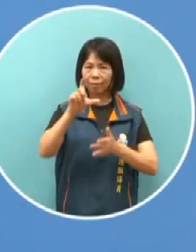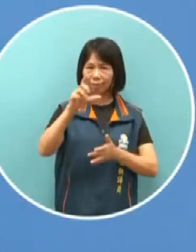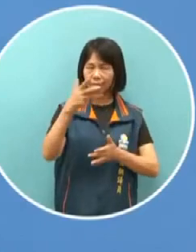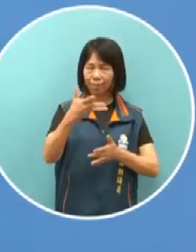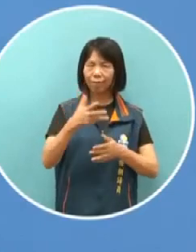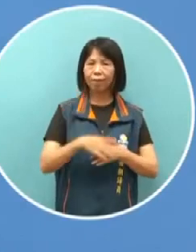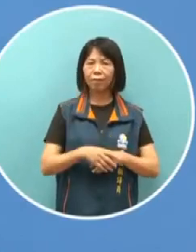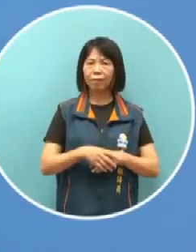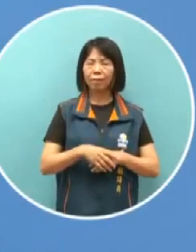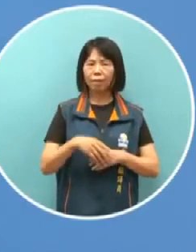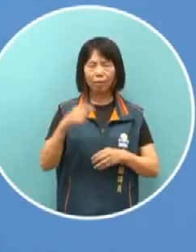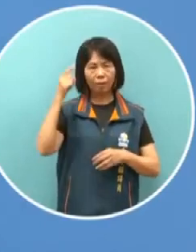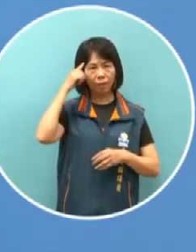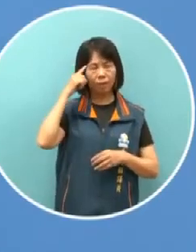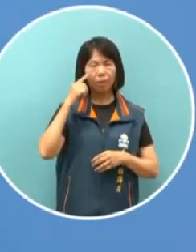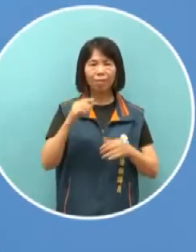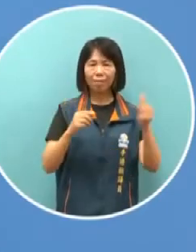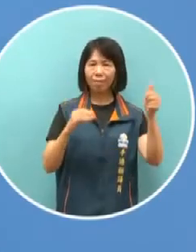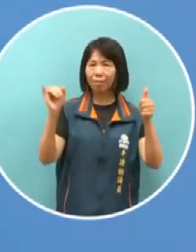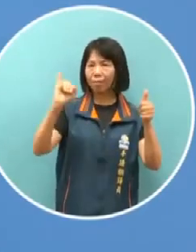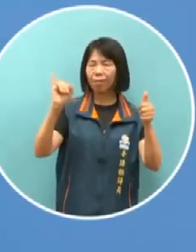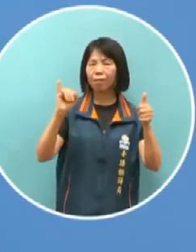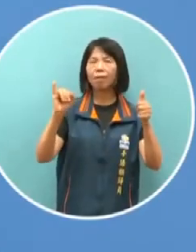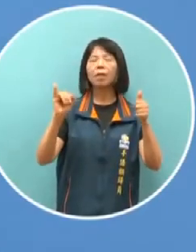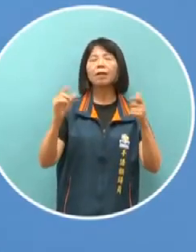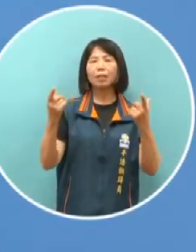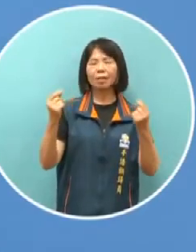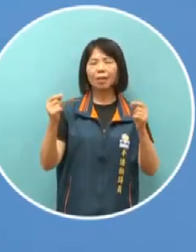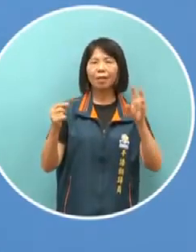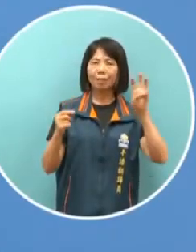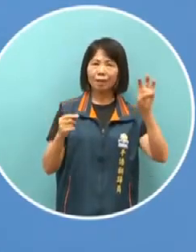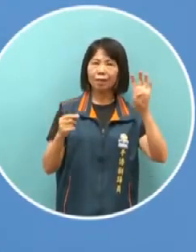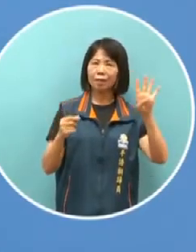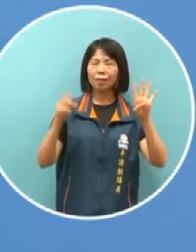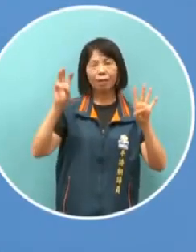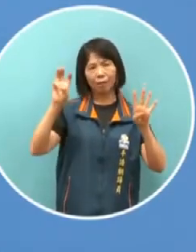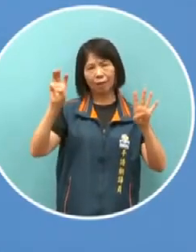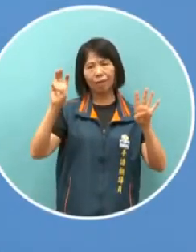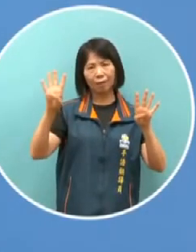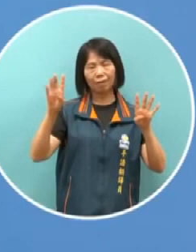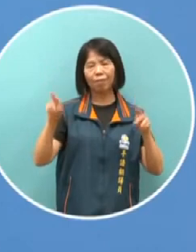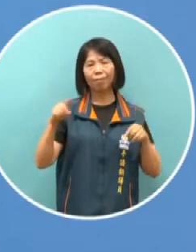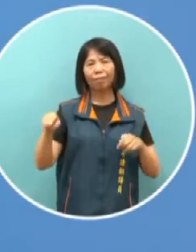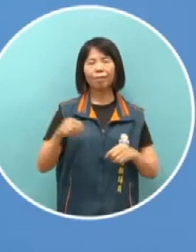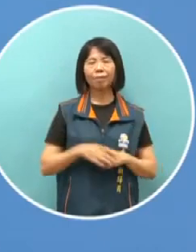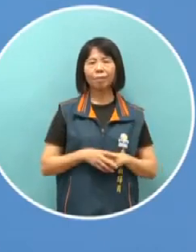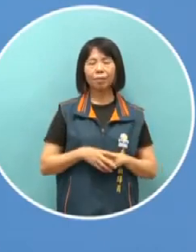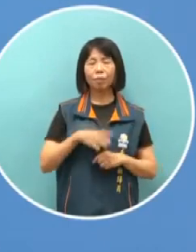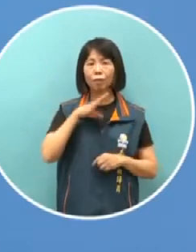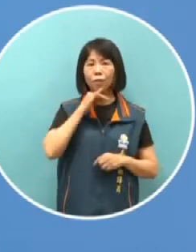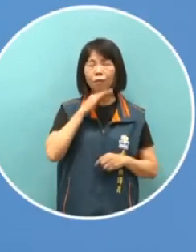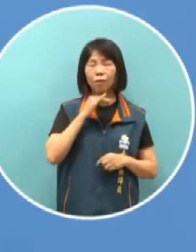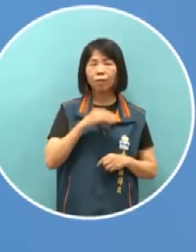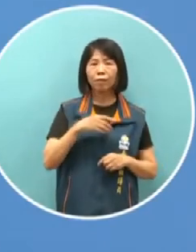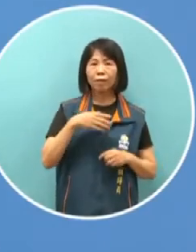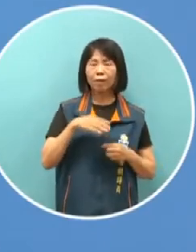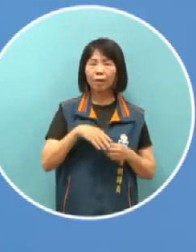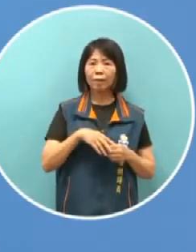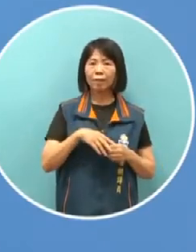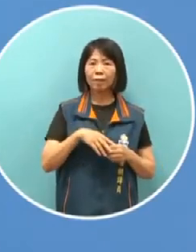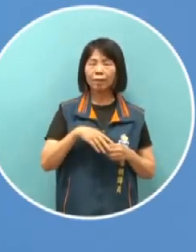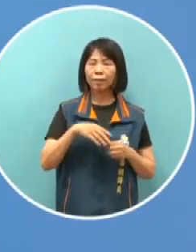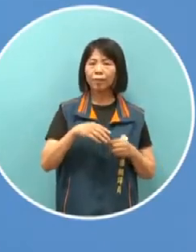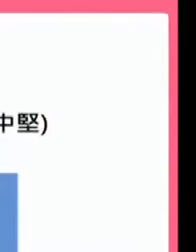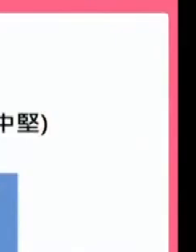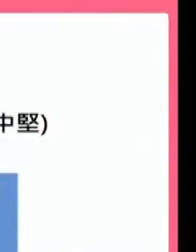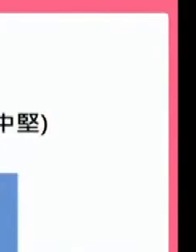龄3.5个月，最年长者81岁，其中40岁到64岁之间确诊者达29位。